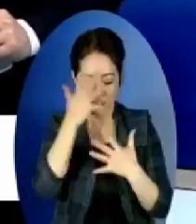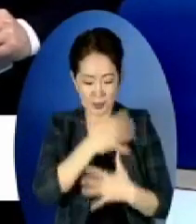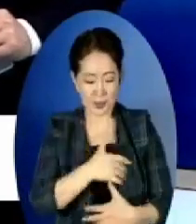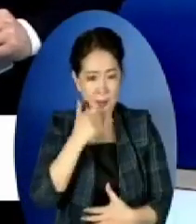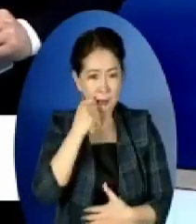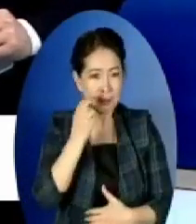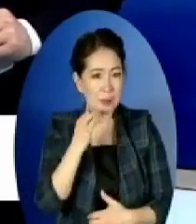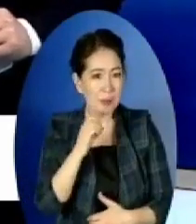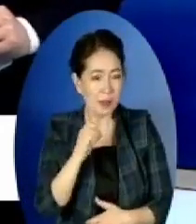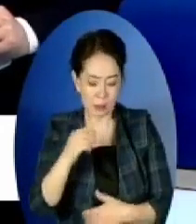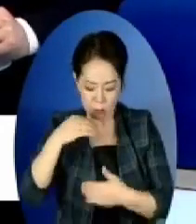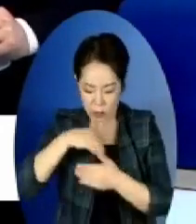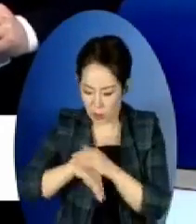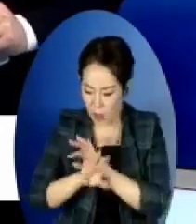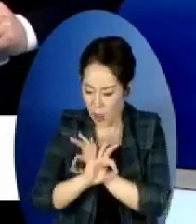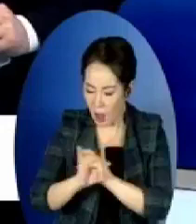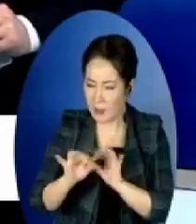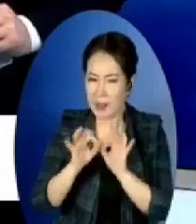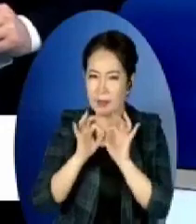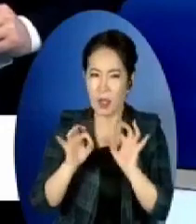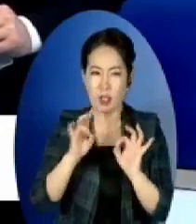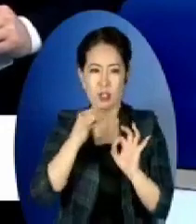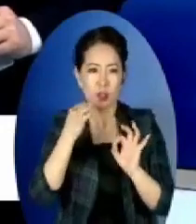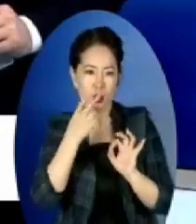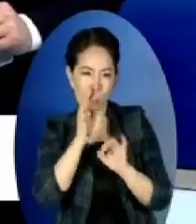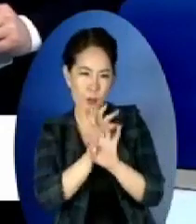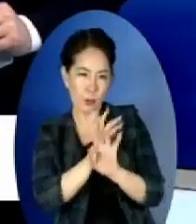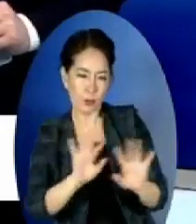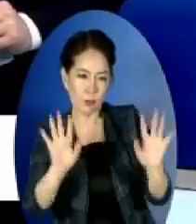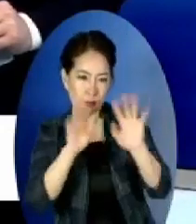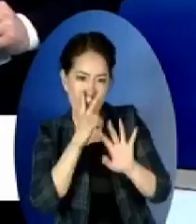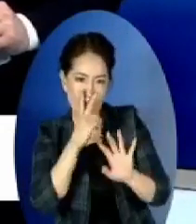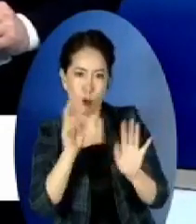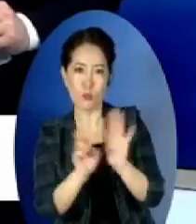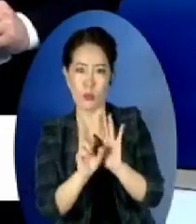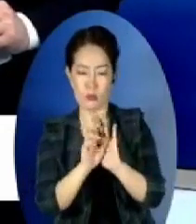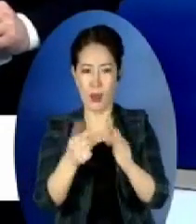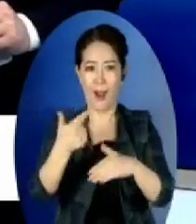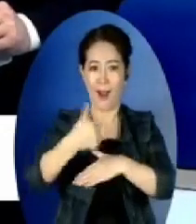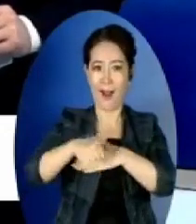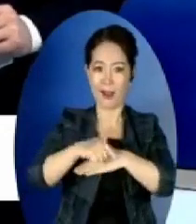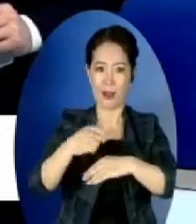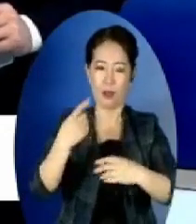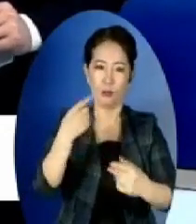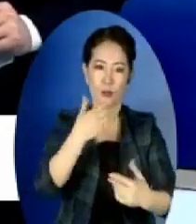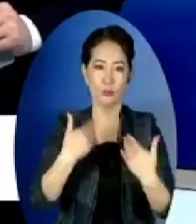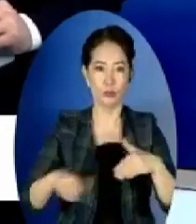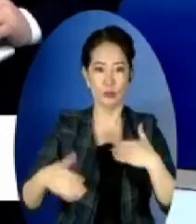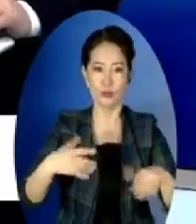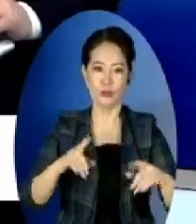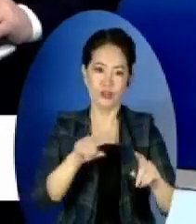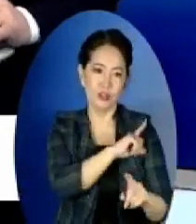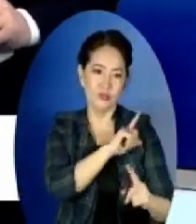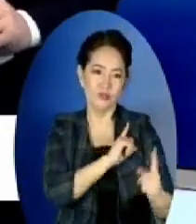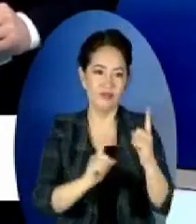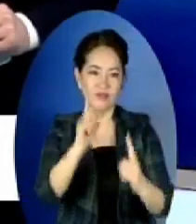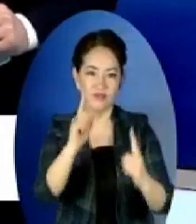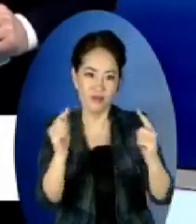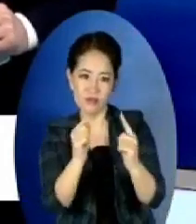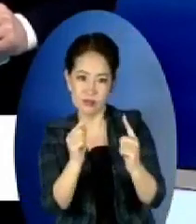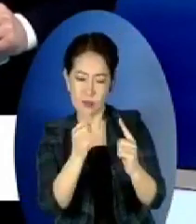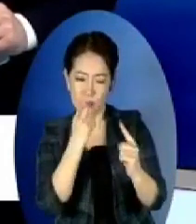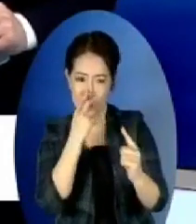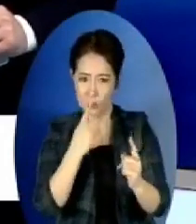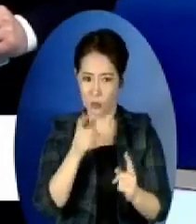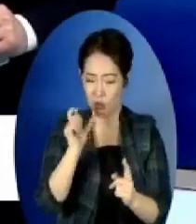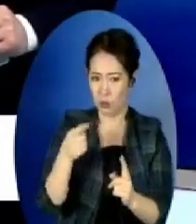биелгээний шавхагтшгүй нөөц баялагийг нэг дороос харах боломж бүрддэг байна. Гудамжны бүжгийн тулаанаас ялхагдах нэг онцлог нь юу вэ гэвэл